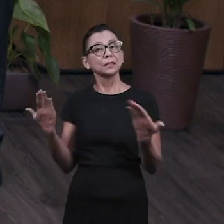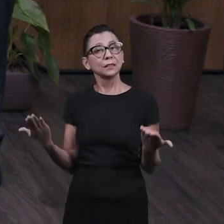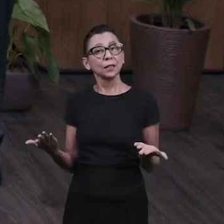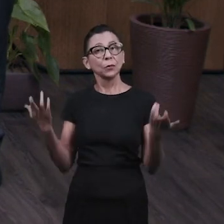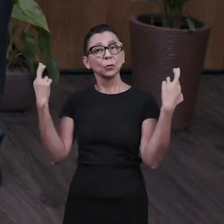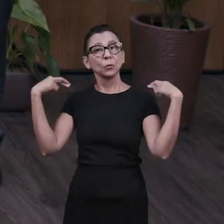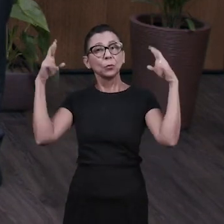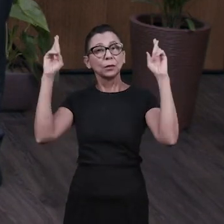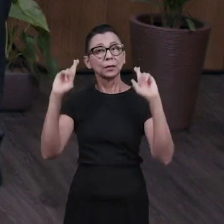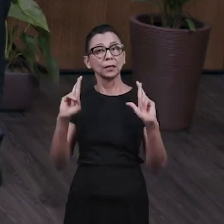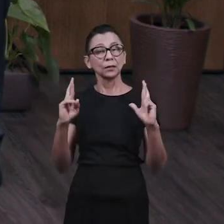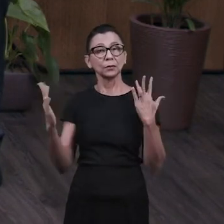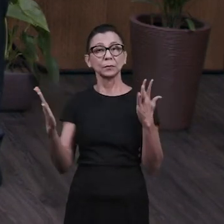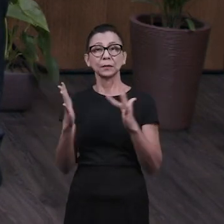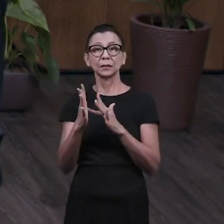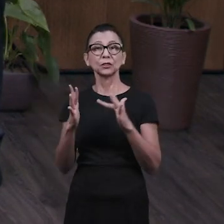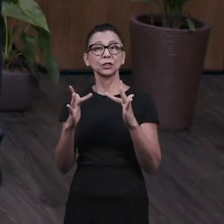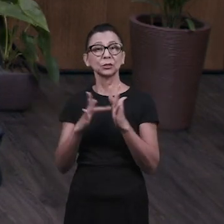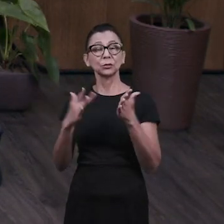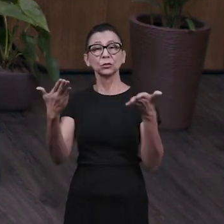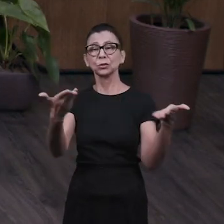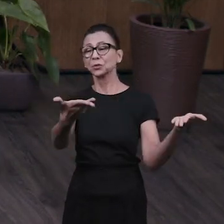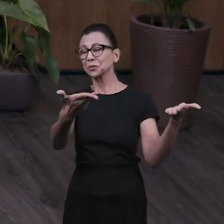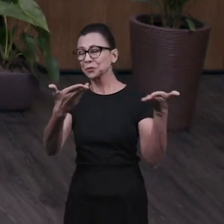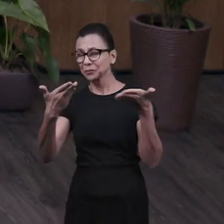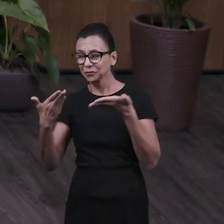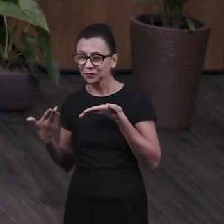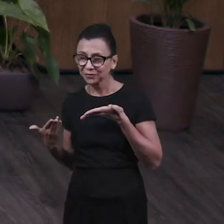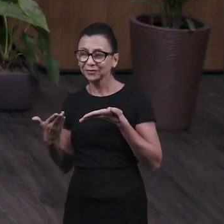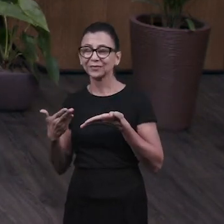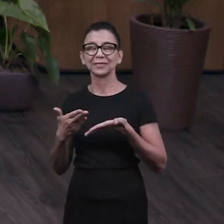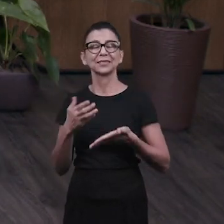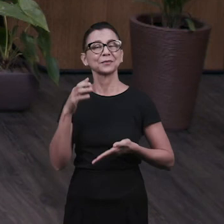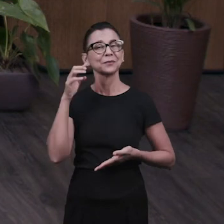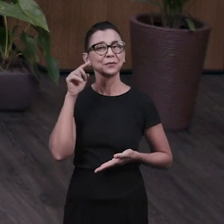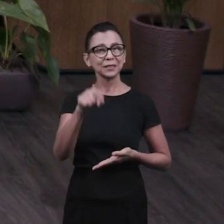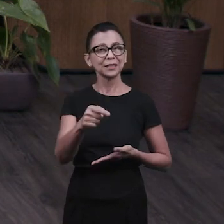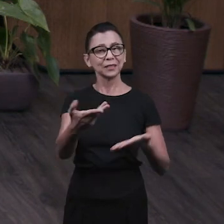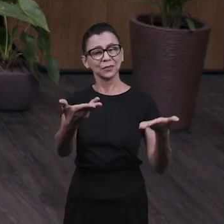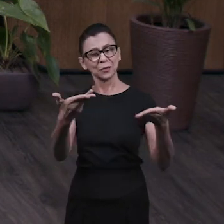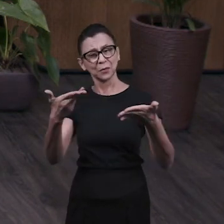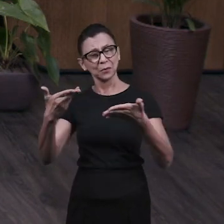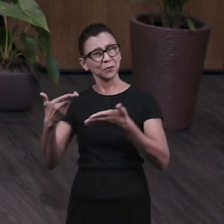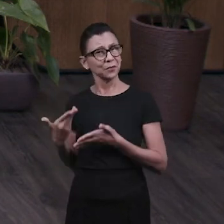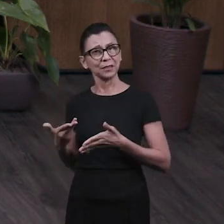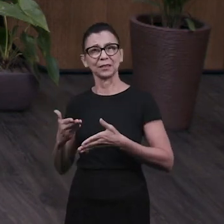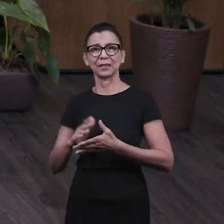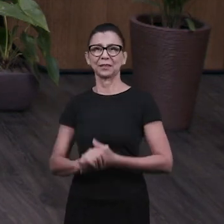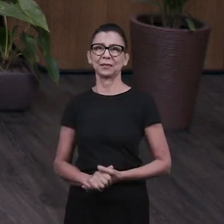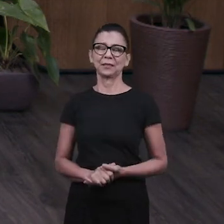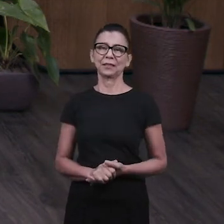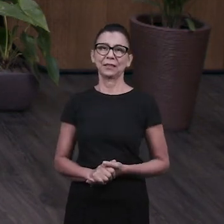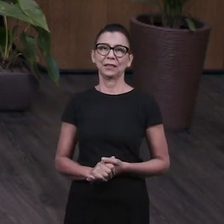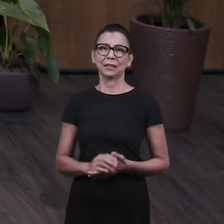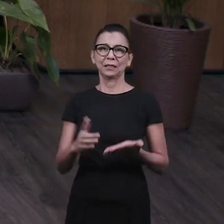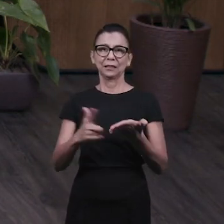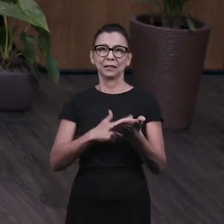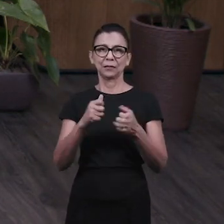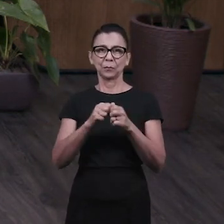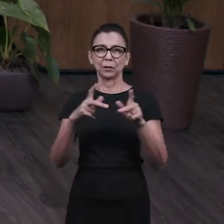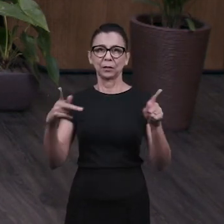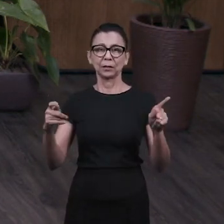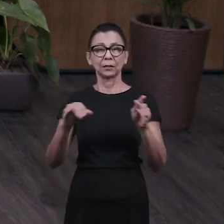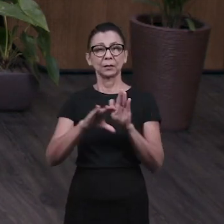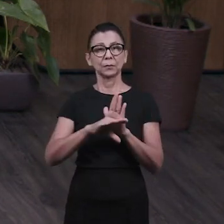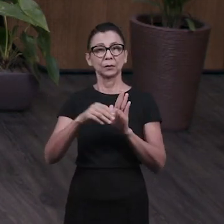nous regardent aujourd'hui. C'est un appel de lui aujourd'hui, où est montré en Apocalypse 19,